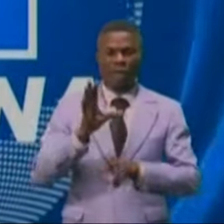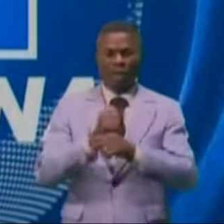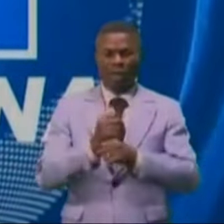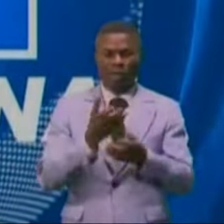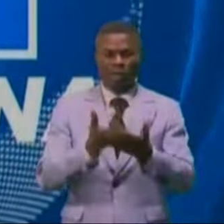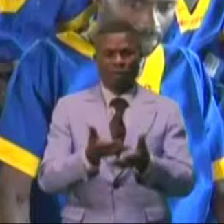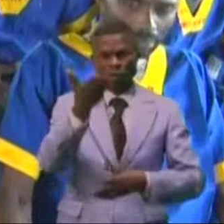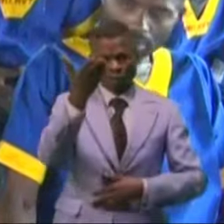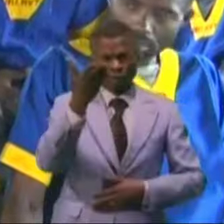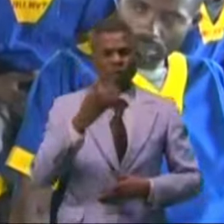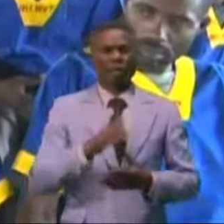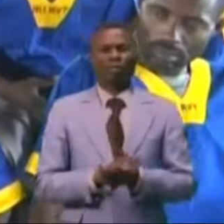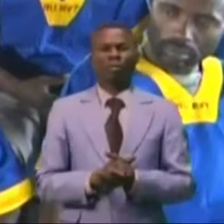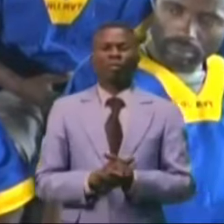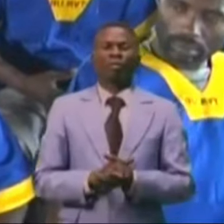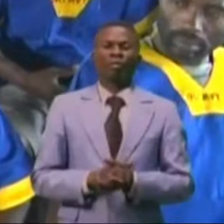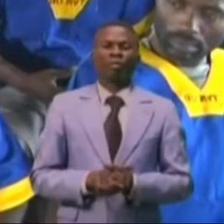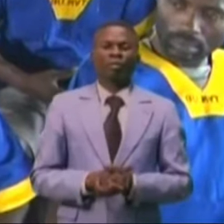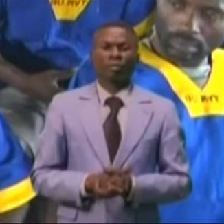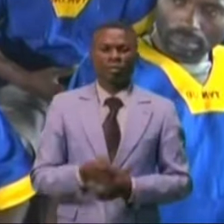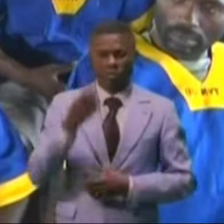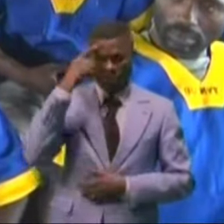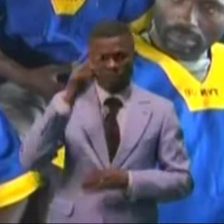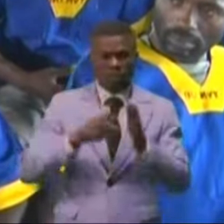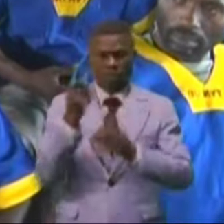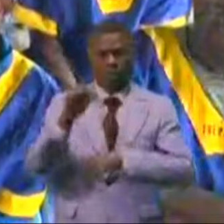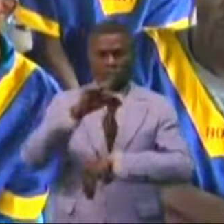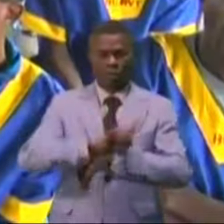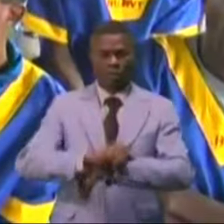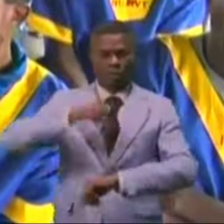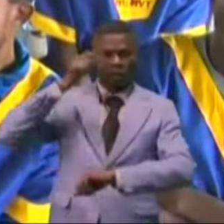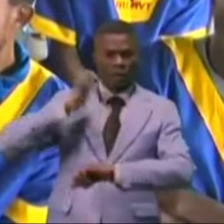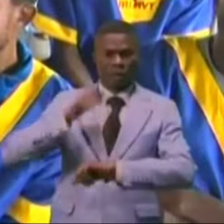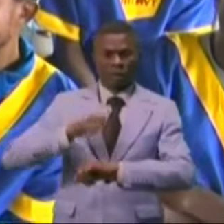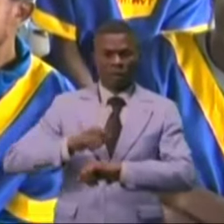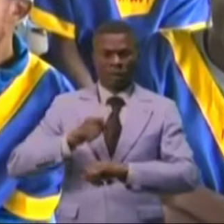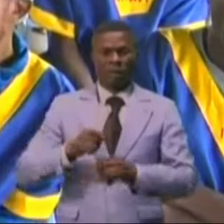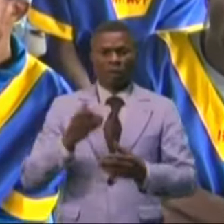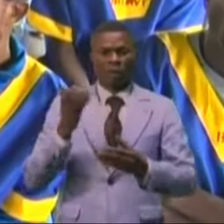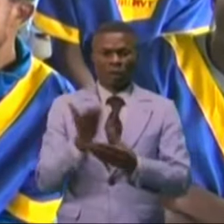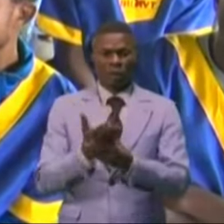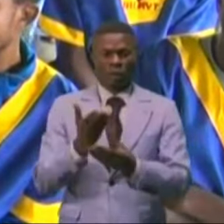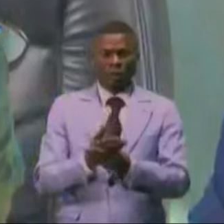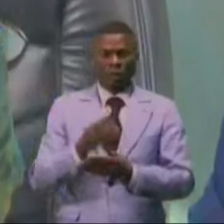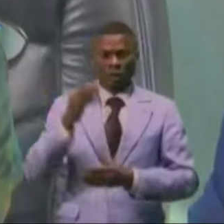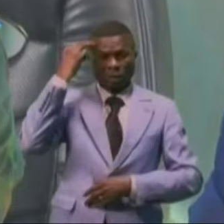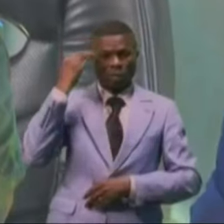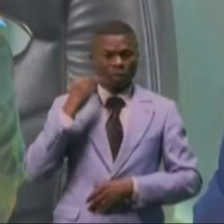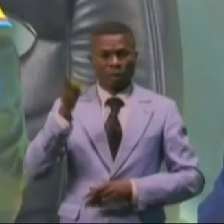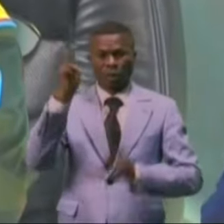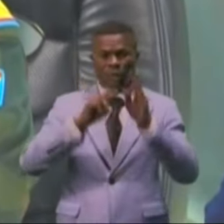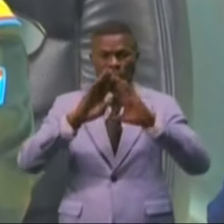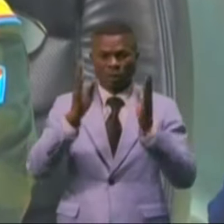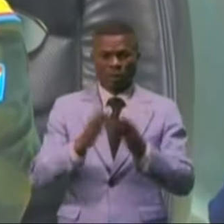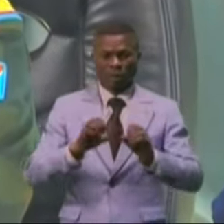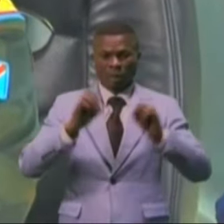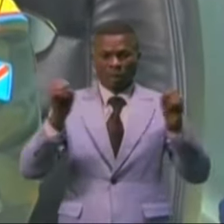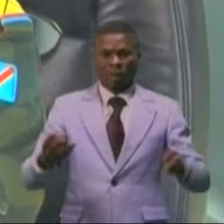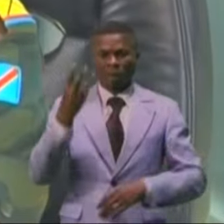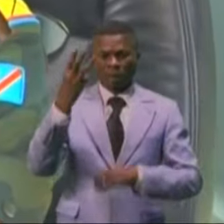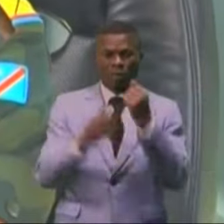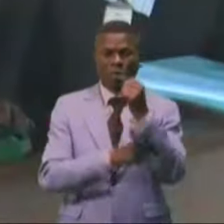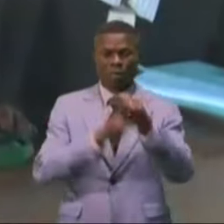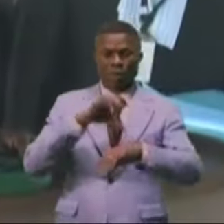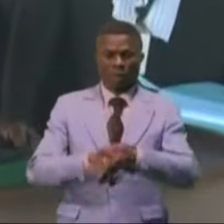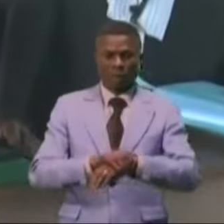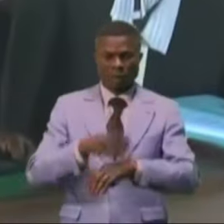Tiana. Pour la deuxième journée d'audience, le procès qui oppose le ministère public aux 53 prévenus, poursuivi pour